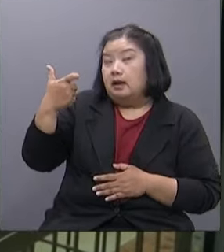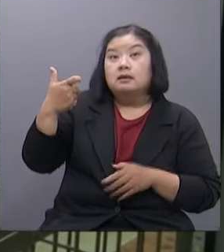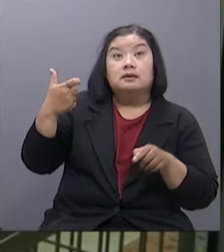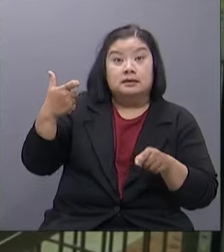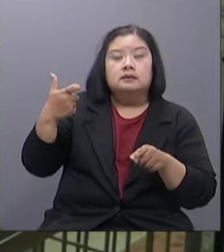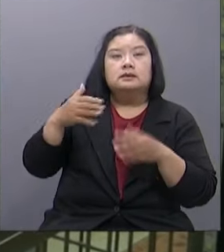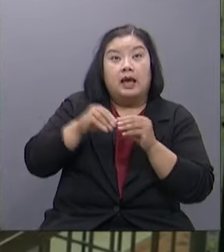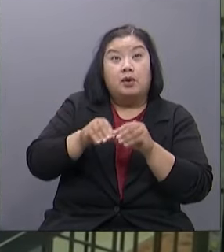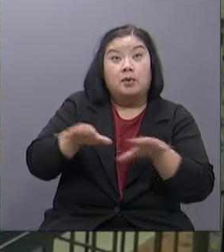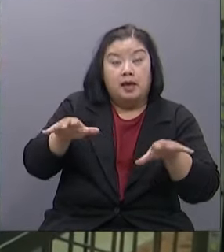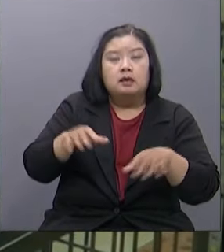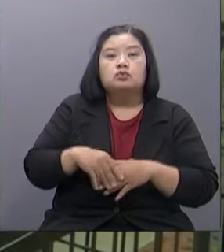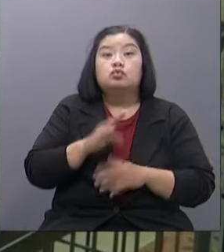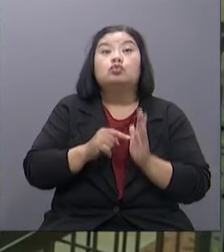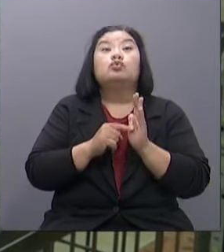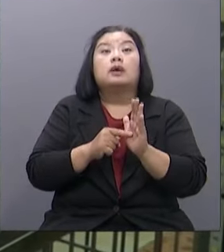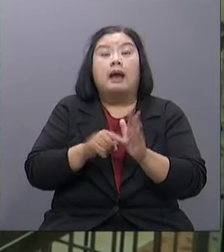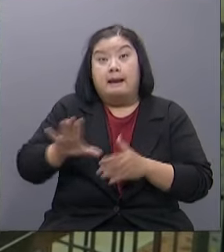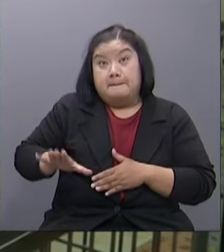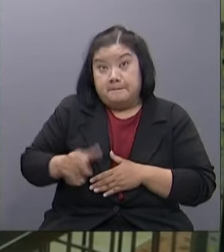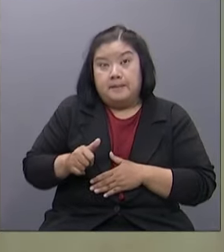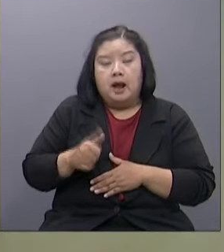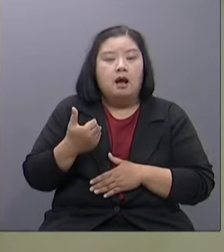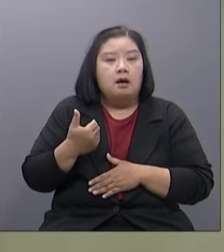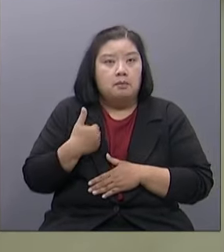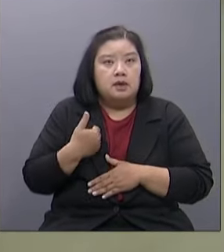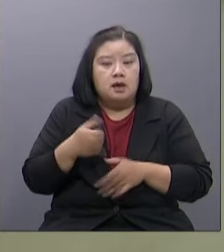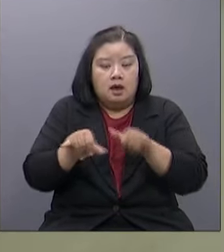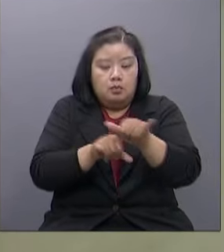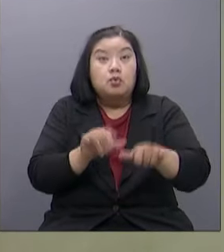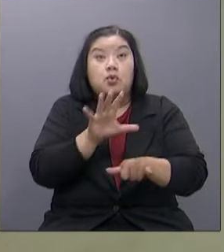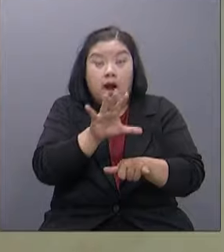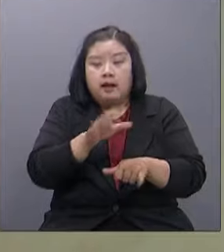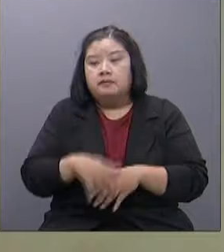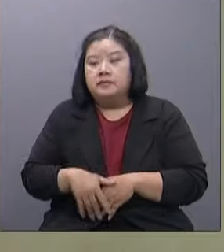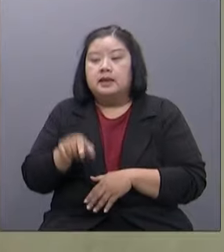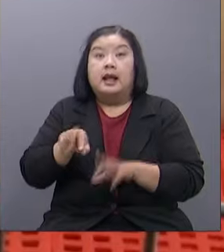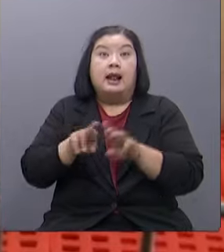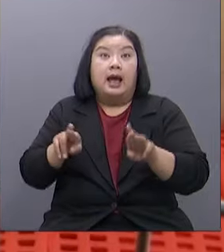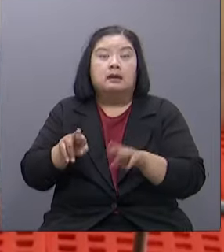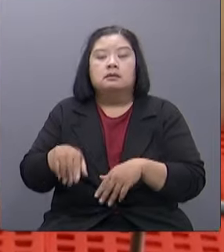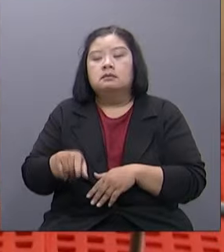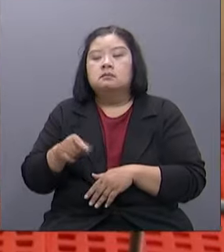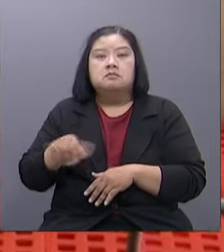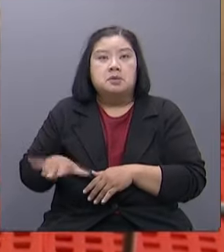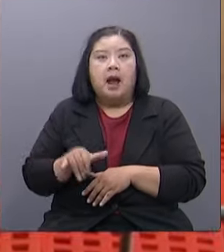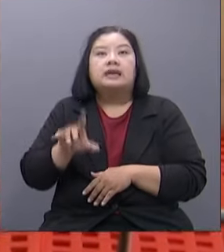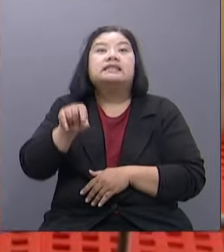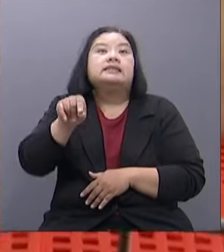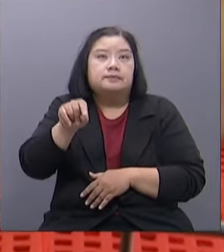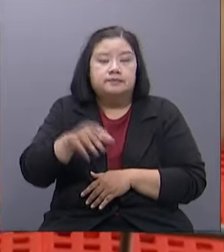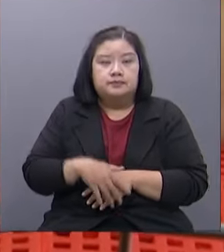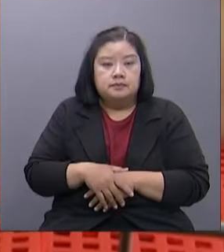ถ่ายรูปคุณมีหมาให้เลือก 5ตัวกับอีกรูปอีกล้านนึงมีหมาให้เลือก 20อืคุณถ่ายรูปลงแล้วก็เรียกลูก